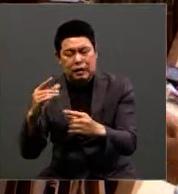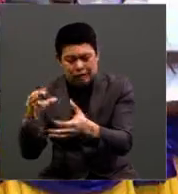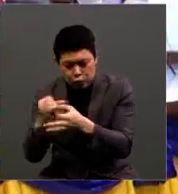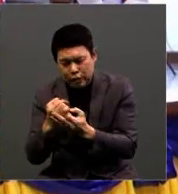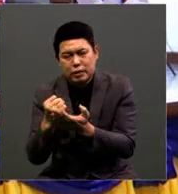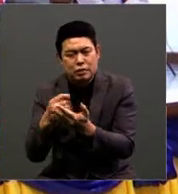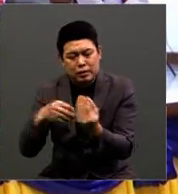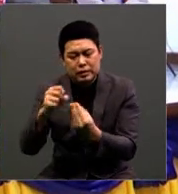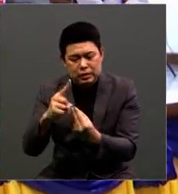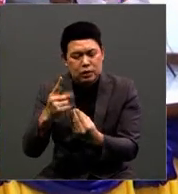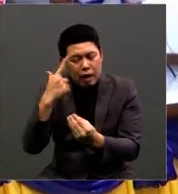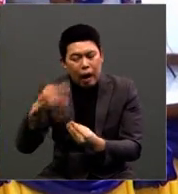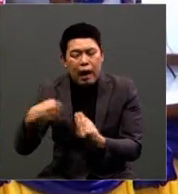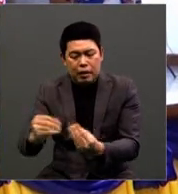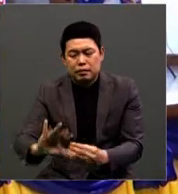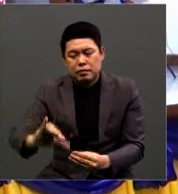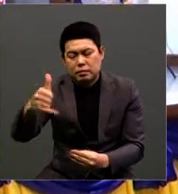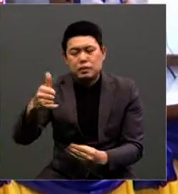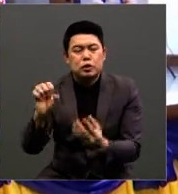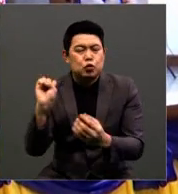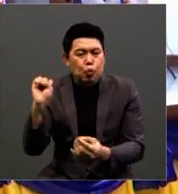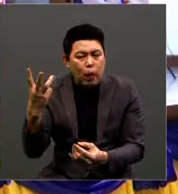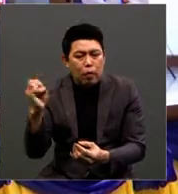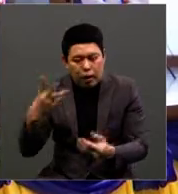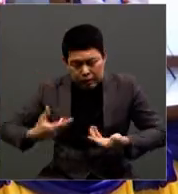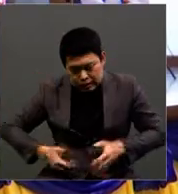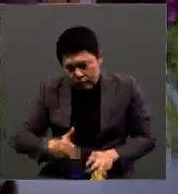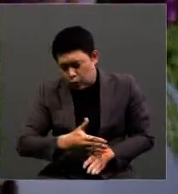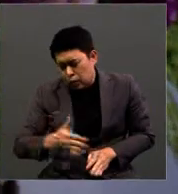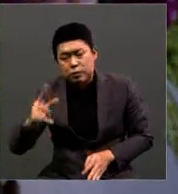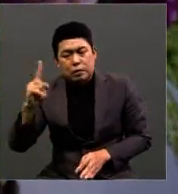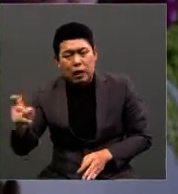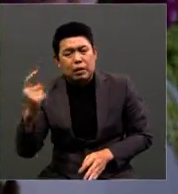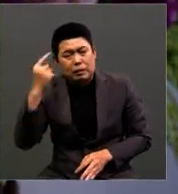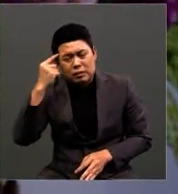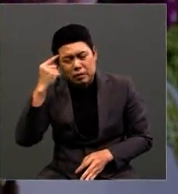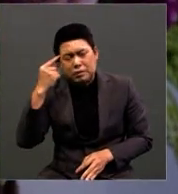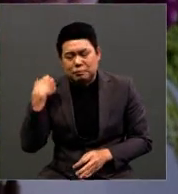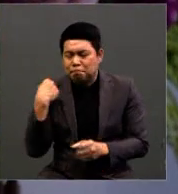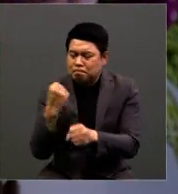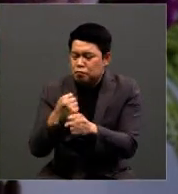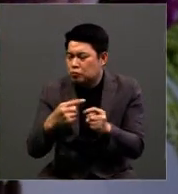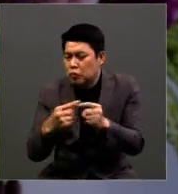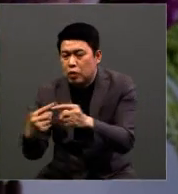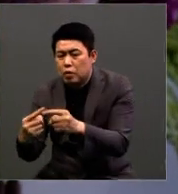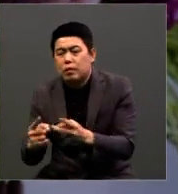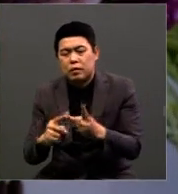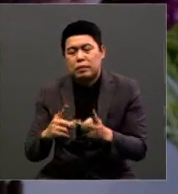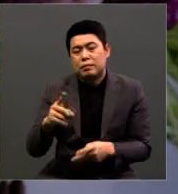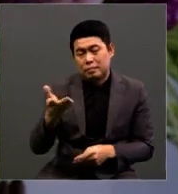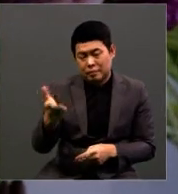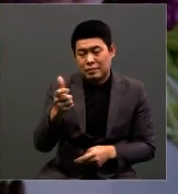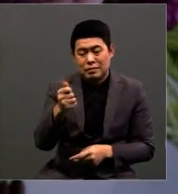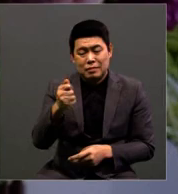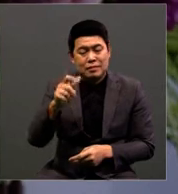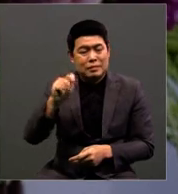เศรษฐกิจเพื่อให้คนในพื้นที่เติบโตได้มีสวัสดิการตั้งแต่เกิดจนตายโดยไม่ต้องพิสูจน์สิทธิ์นะครับนอกจากนี้คุณอิทธิพันธ์